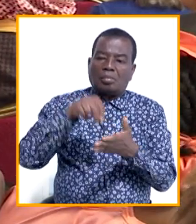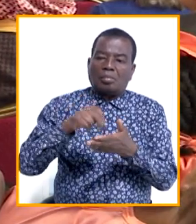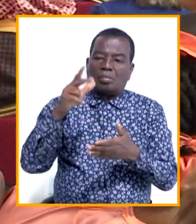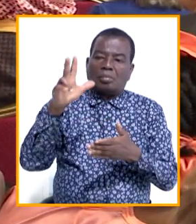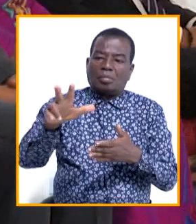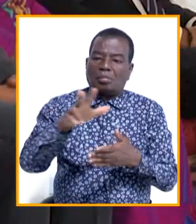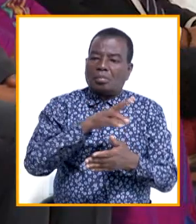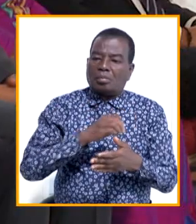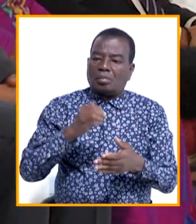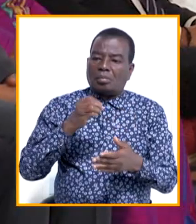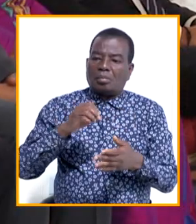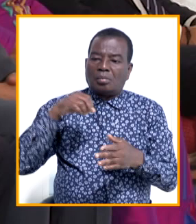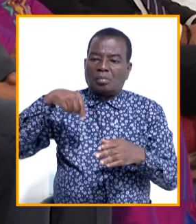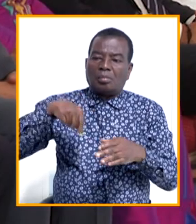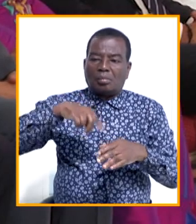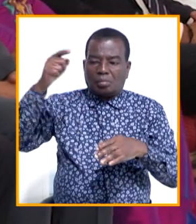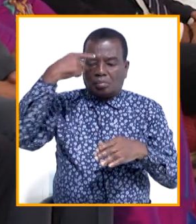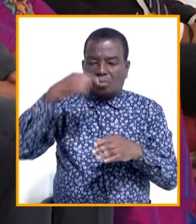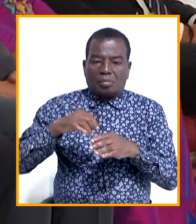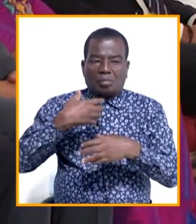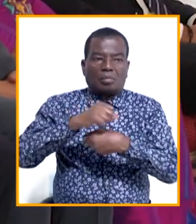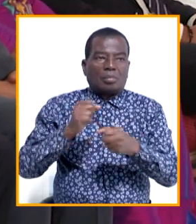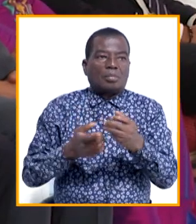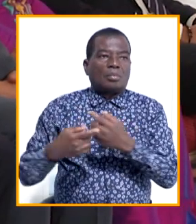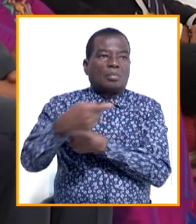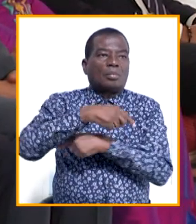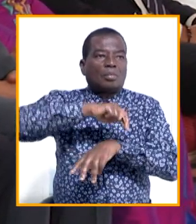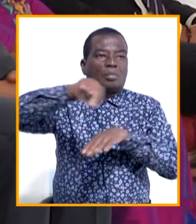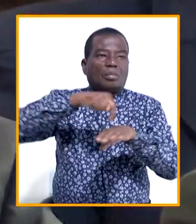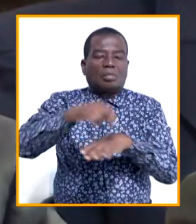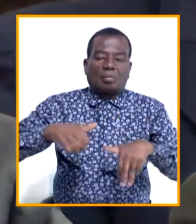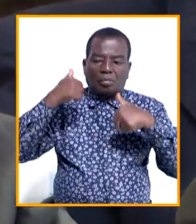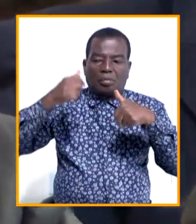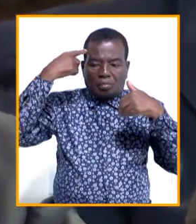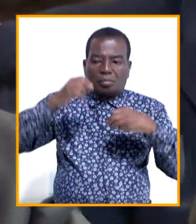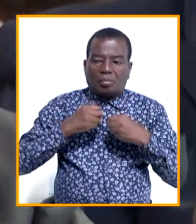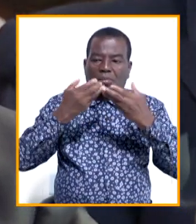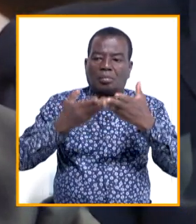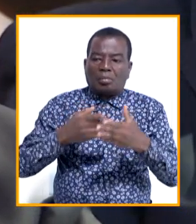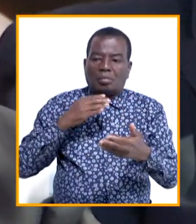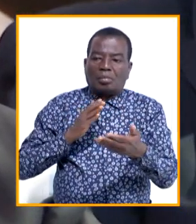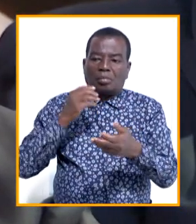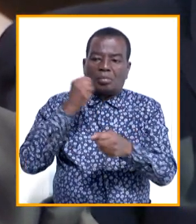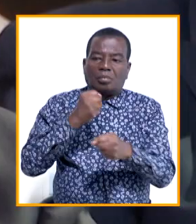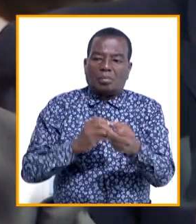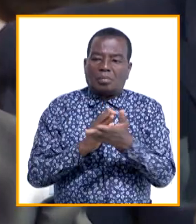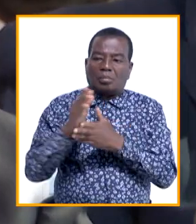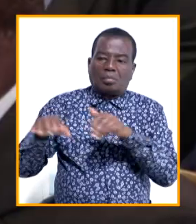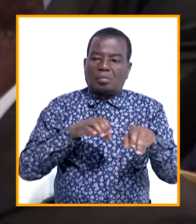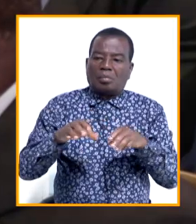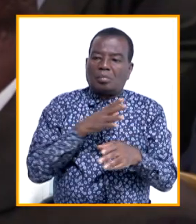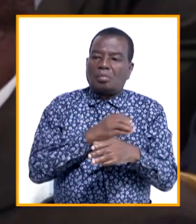instauré la Journée nationale de l'excellence dans l'objectif de promouvoir le travail bien fait en incitant les